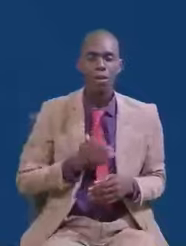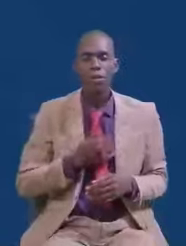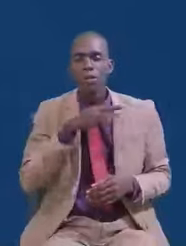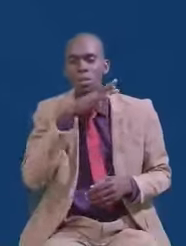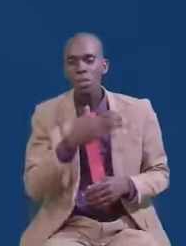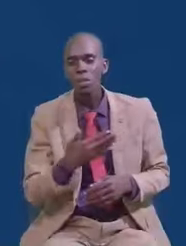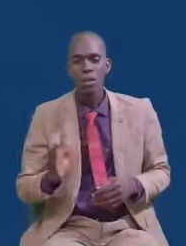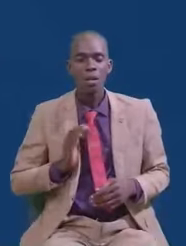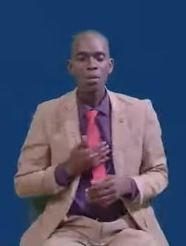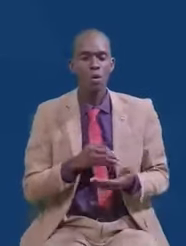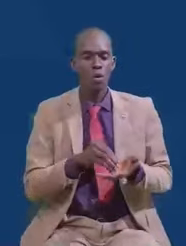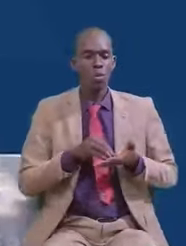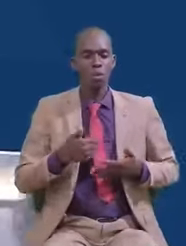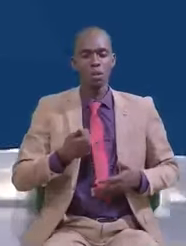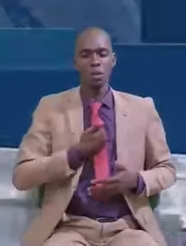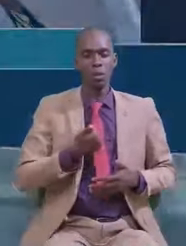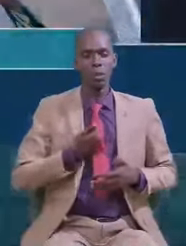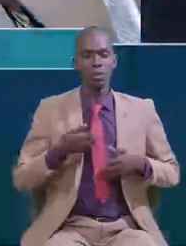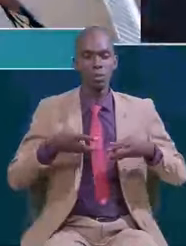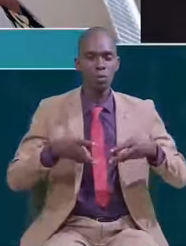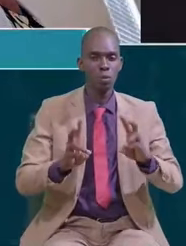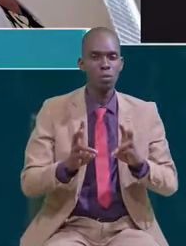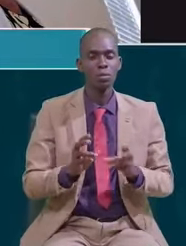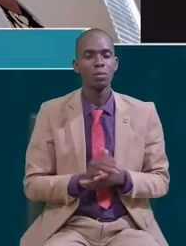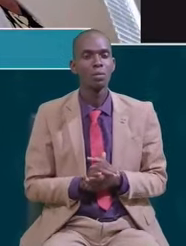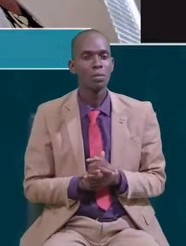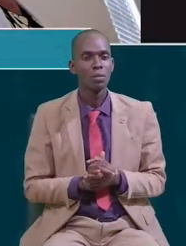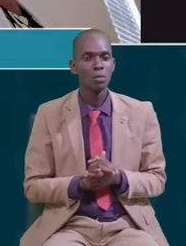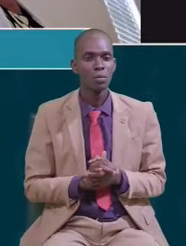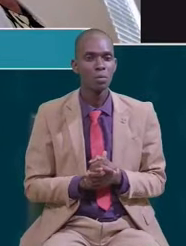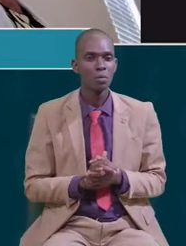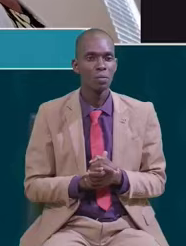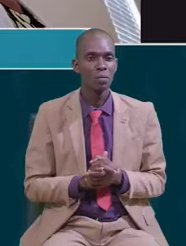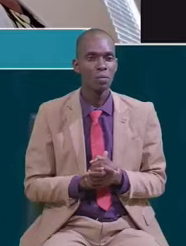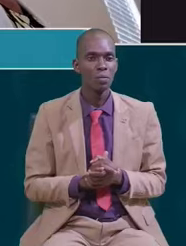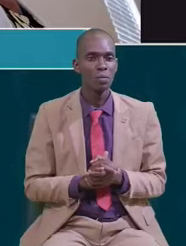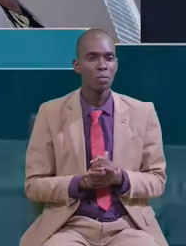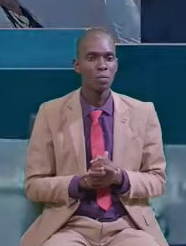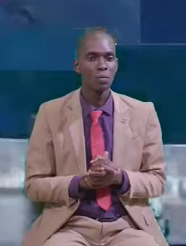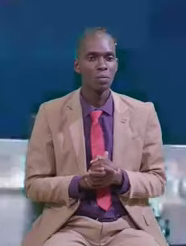Et Christ est venu porter les transgressions, les conséquences, notre rébellion.